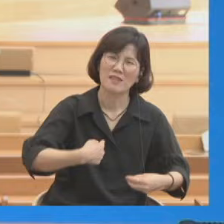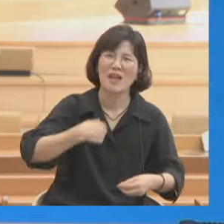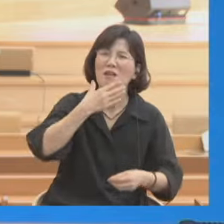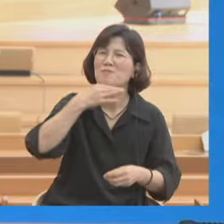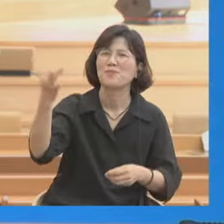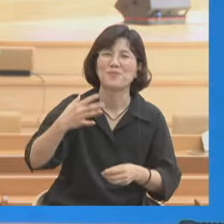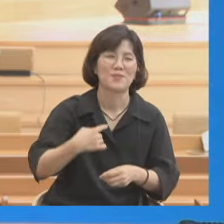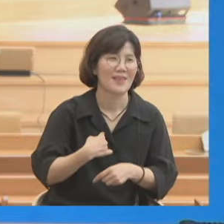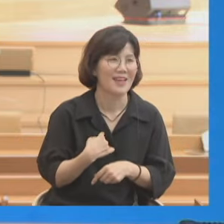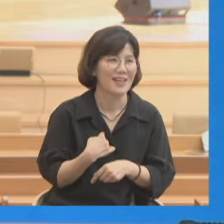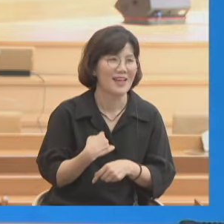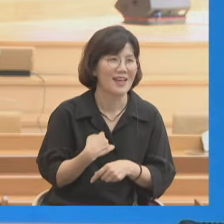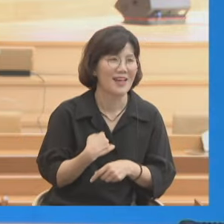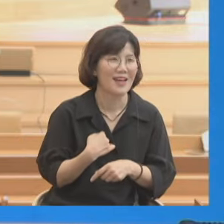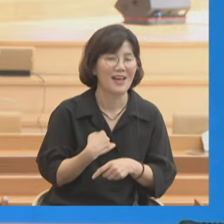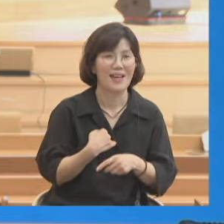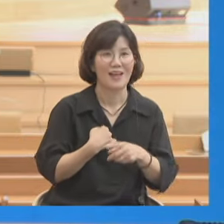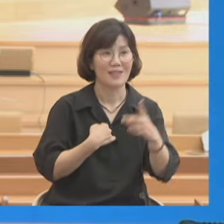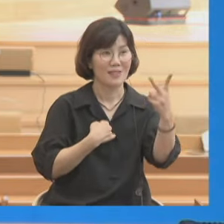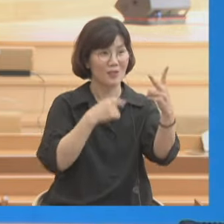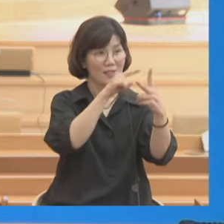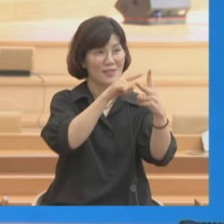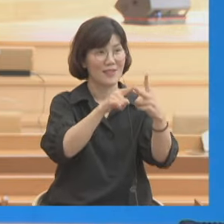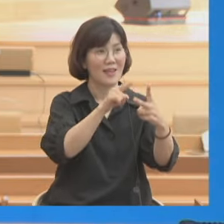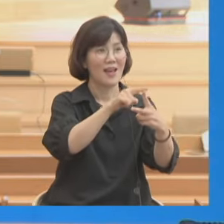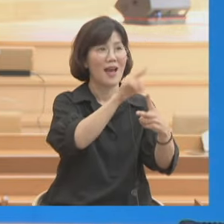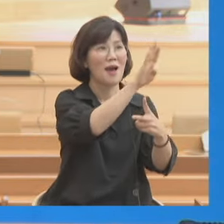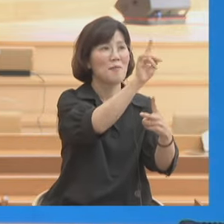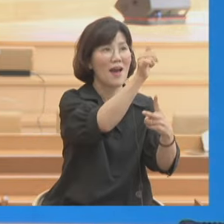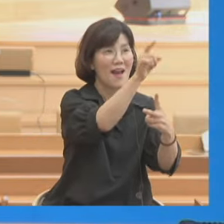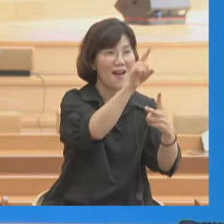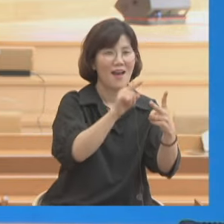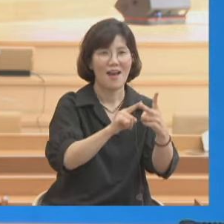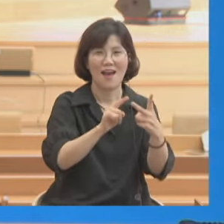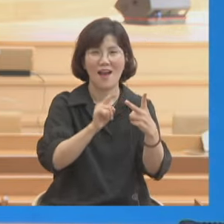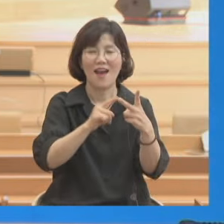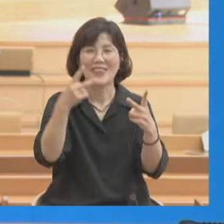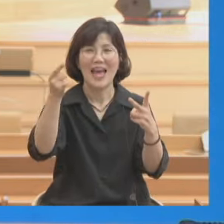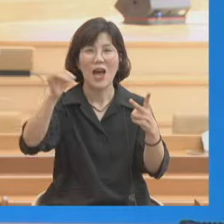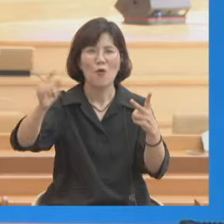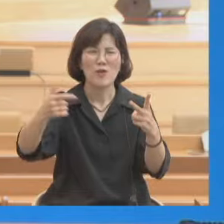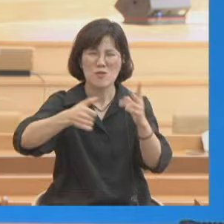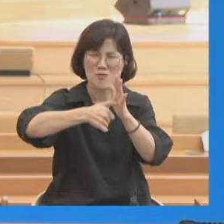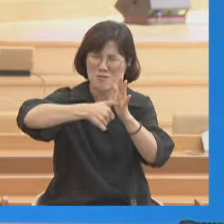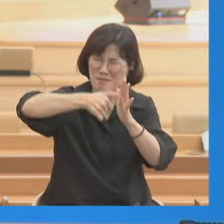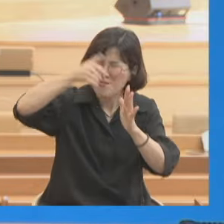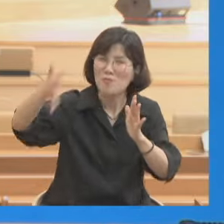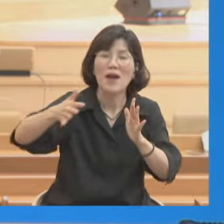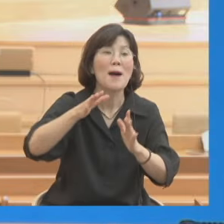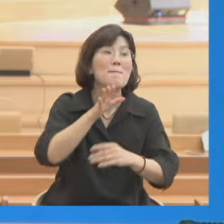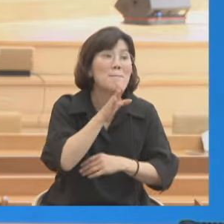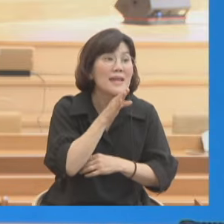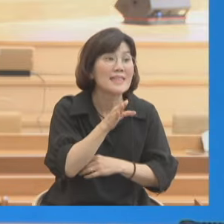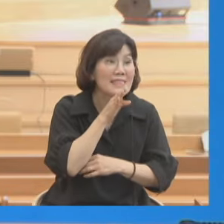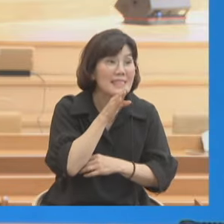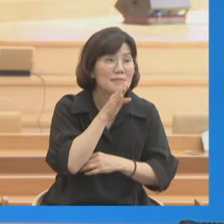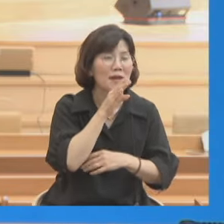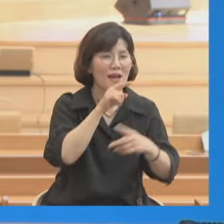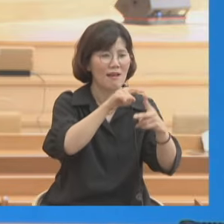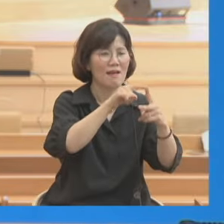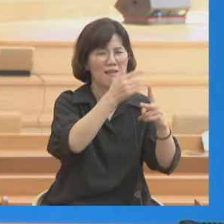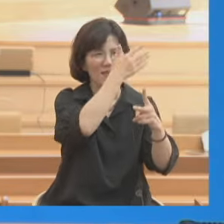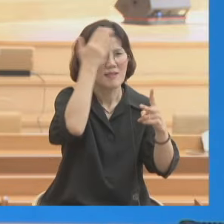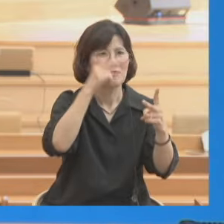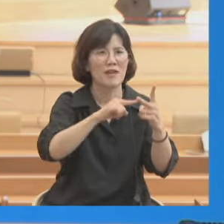않아요. 두 사람 다 아주 특별한 재능을 타고났습니다만 그 젊은 나이에 명성을 얻었어요.